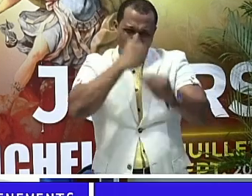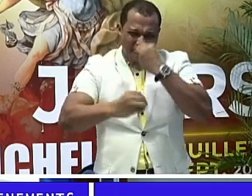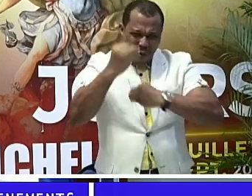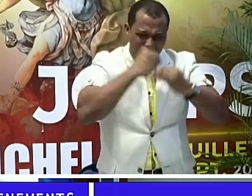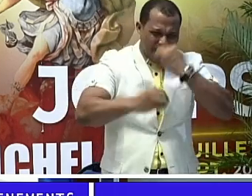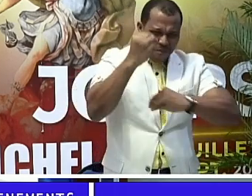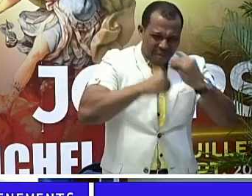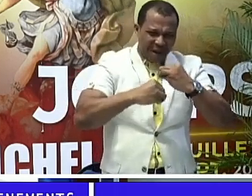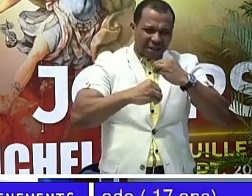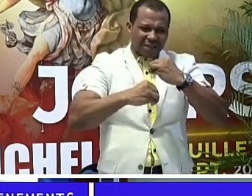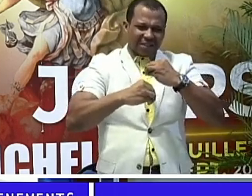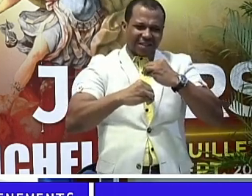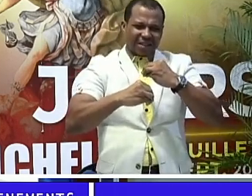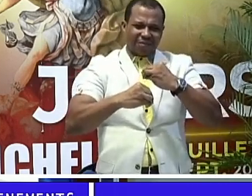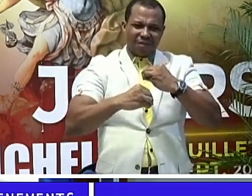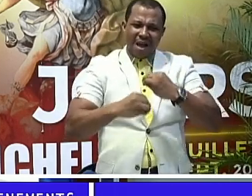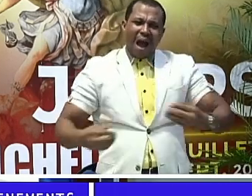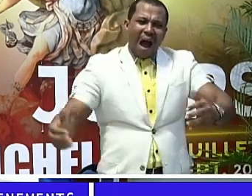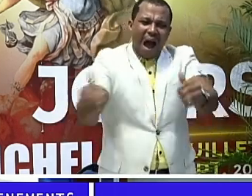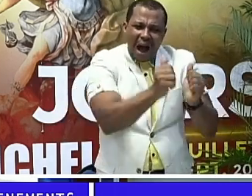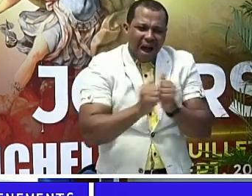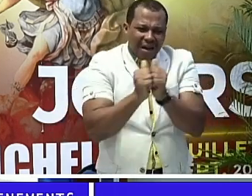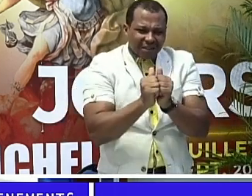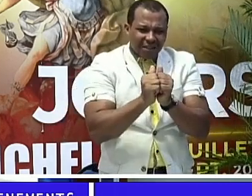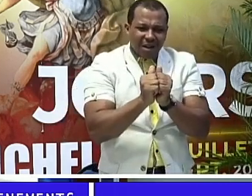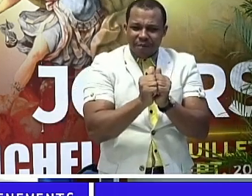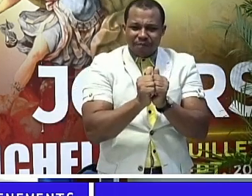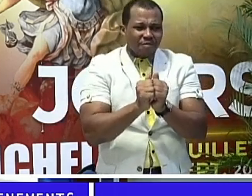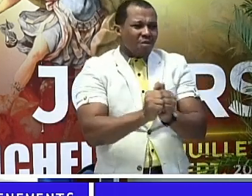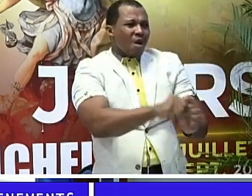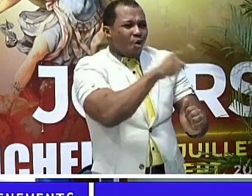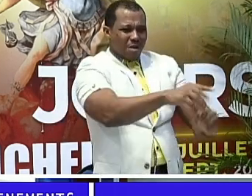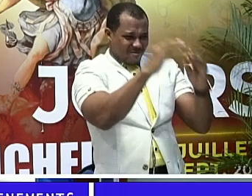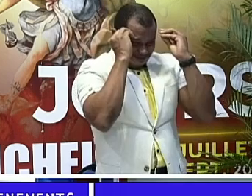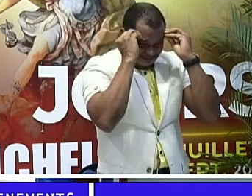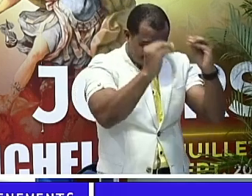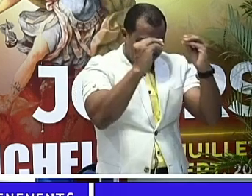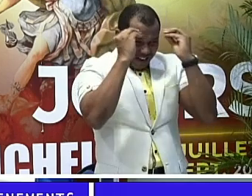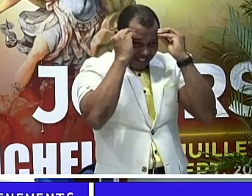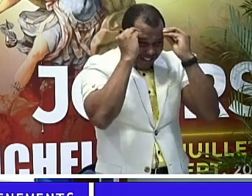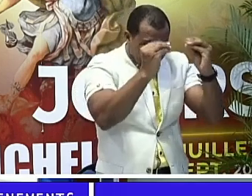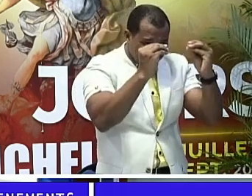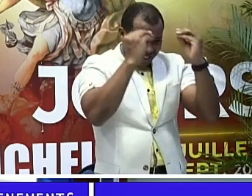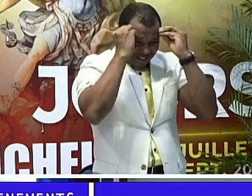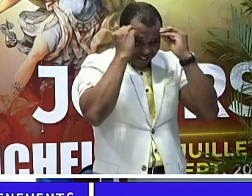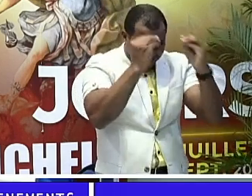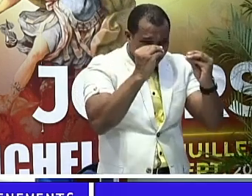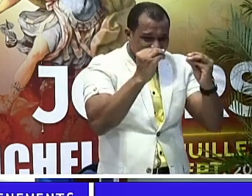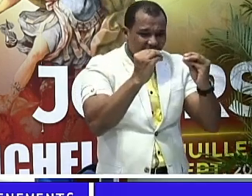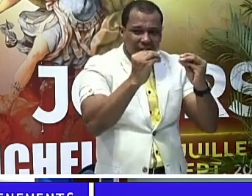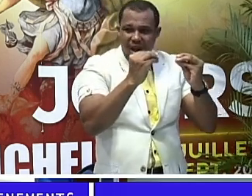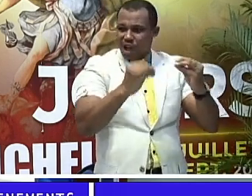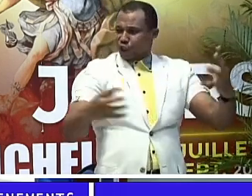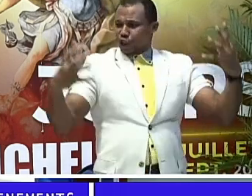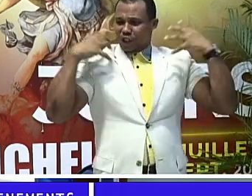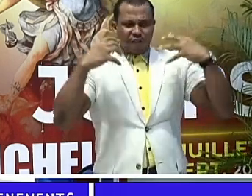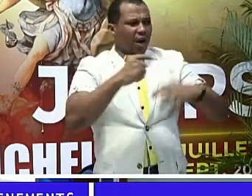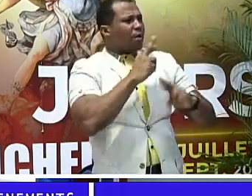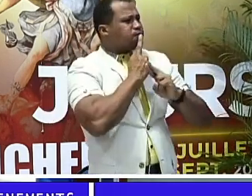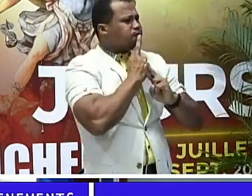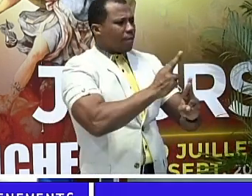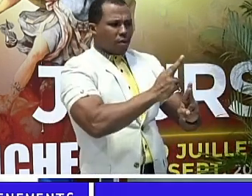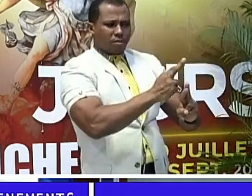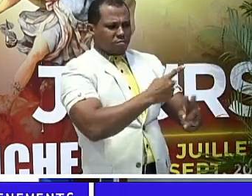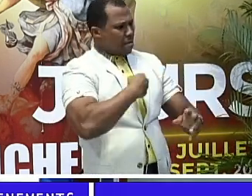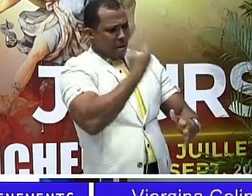et bu en ta présence, et tu as enseigné sur nos places. Il vous répondra, « Je ne